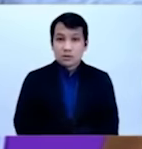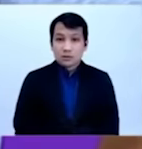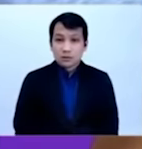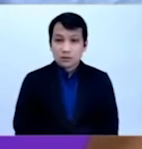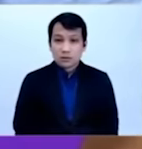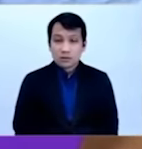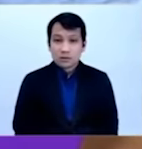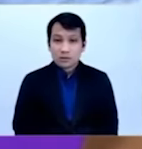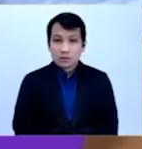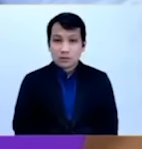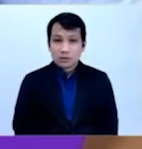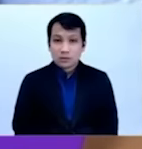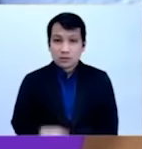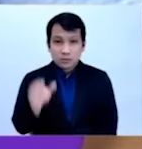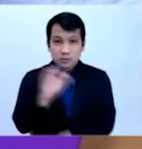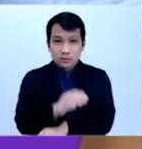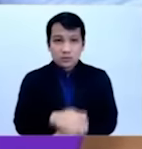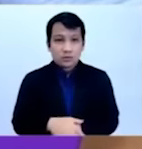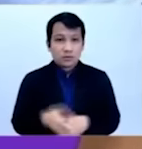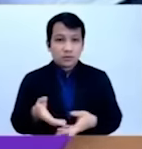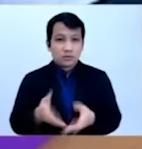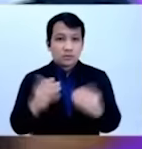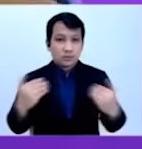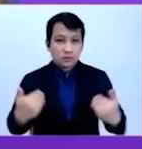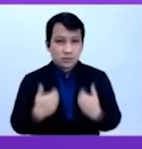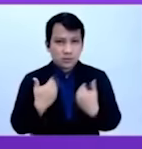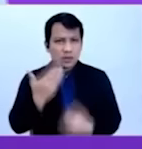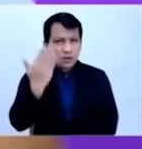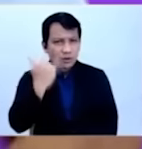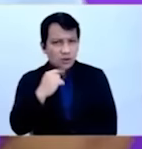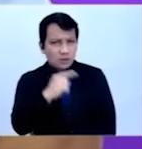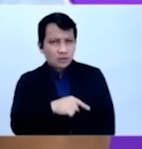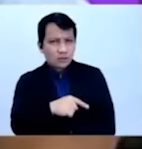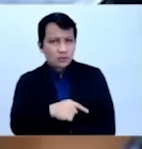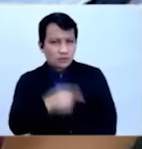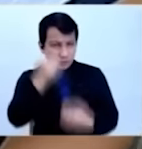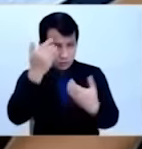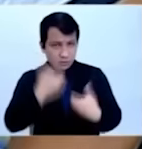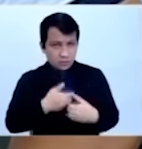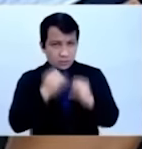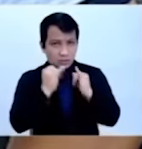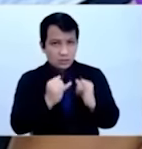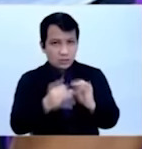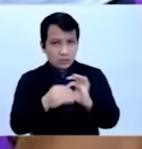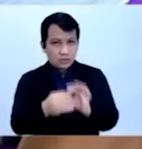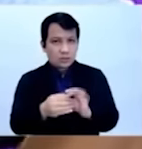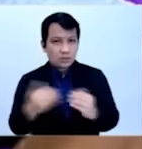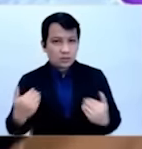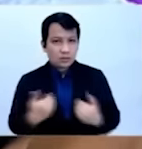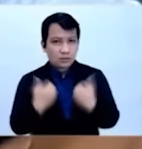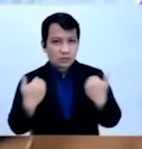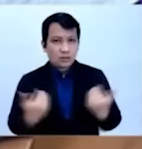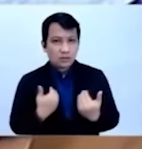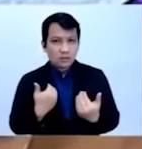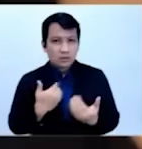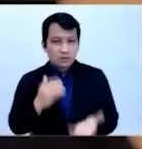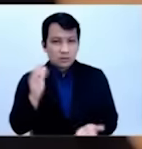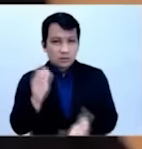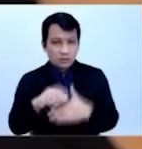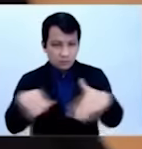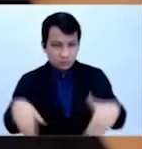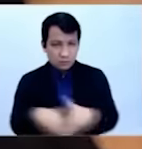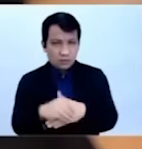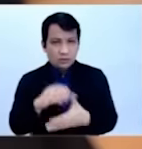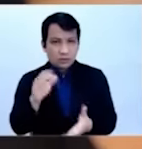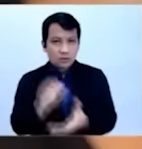Hindi! Hindi! O bakit meron ako na-interview kanina na mga nag-asawa na minor de edad pa? Ang